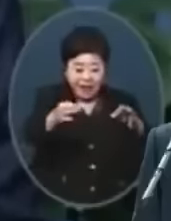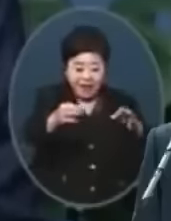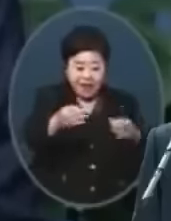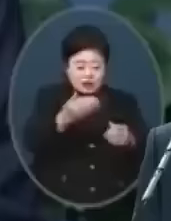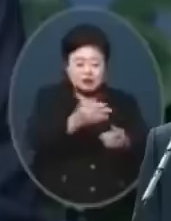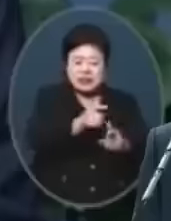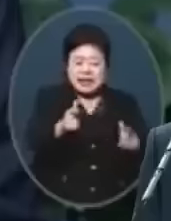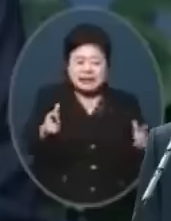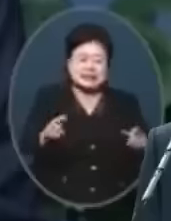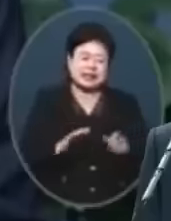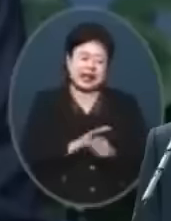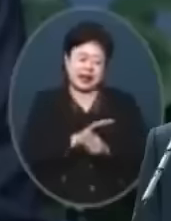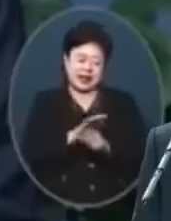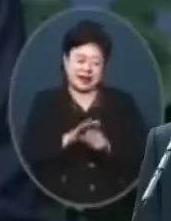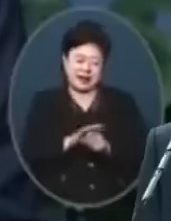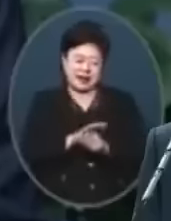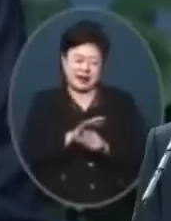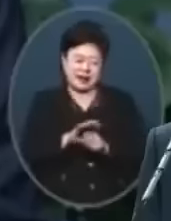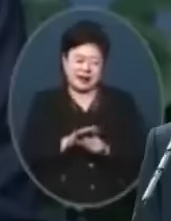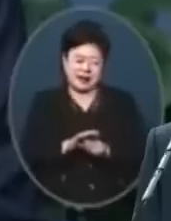주지 않는 사랑은